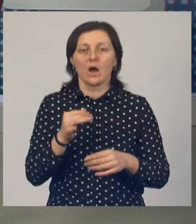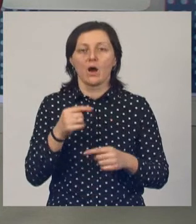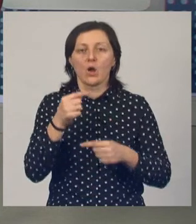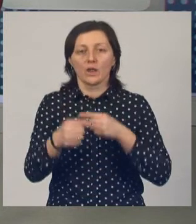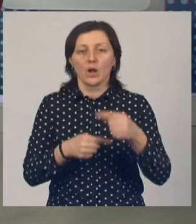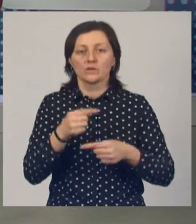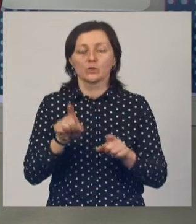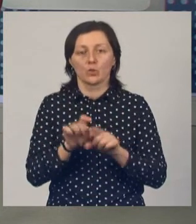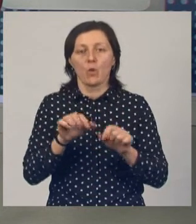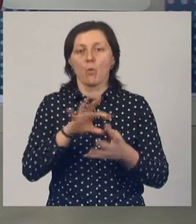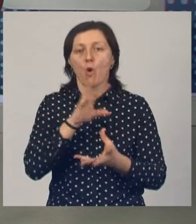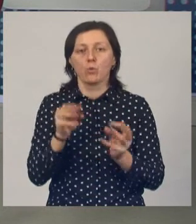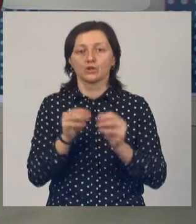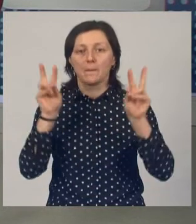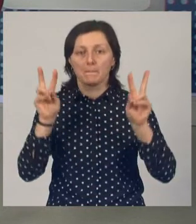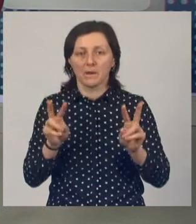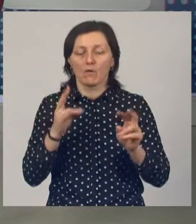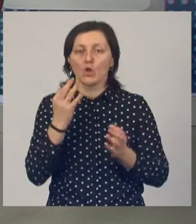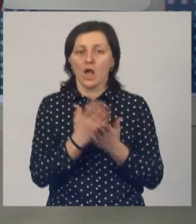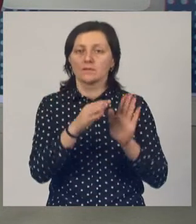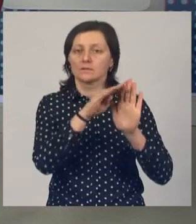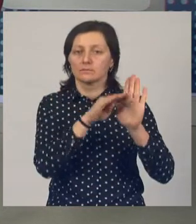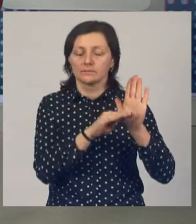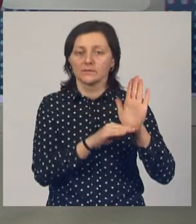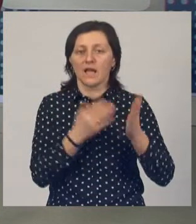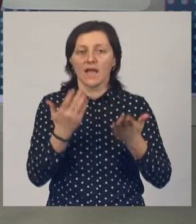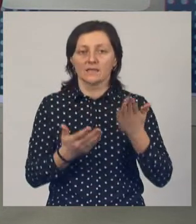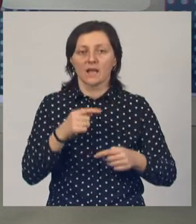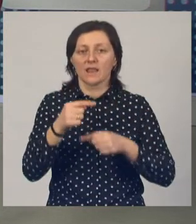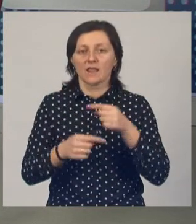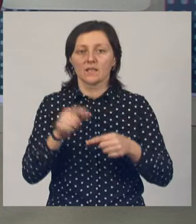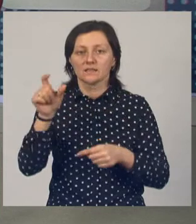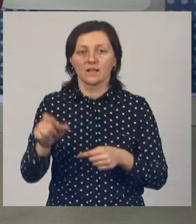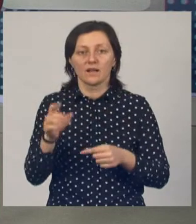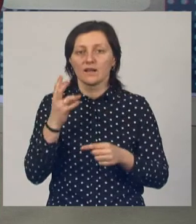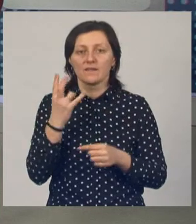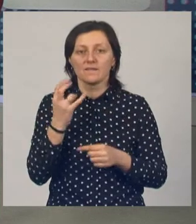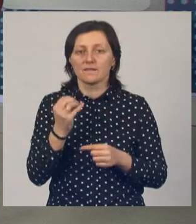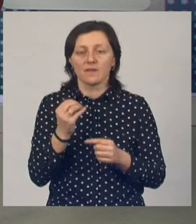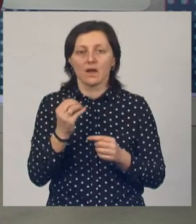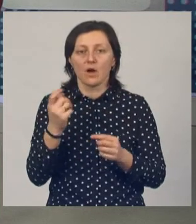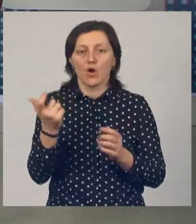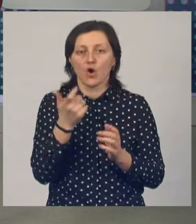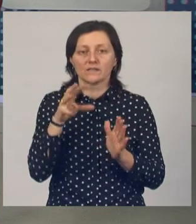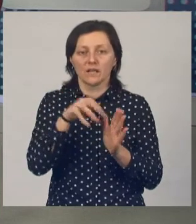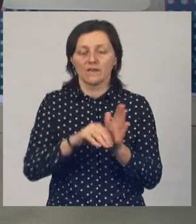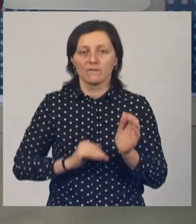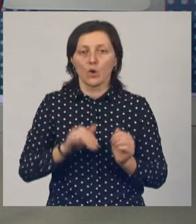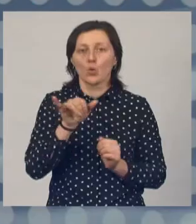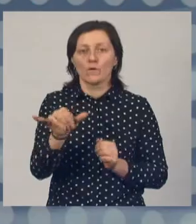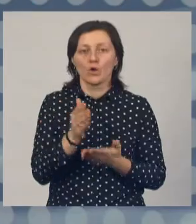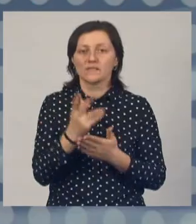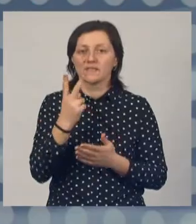по общим правилам но с рядом особенности если наследник не является членом такого крестьянско-фермерского хозяйства у него есть два пути